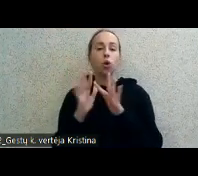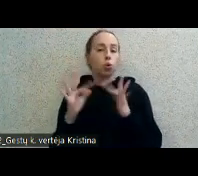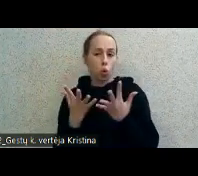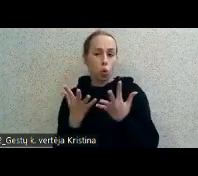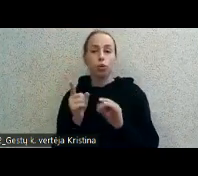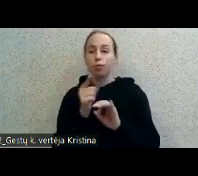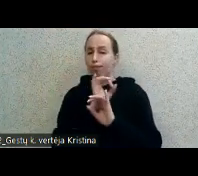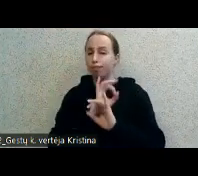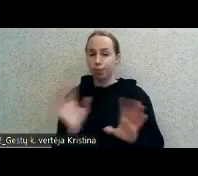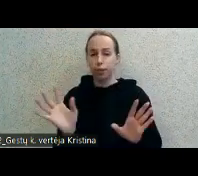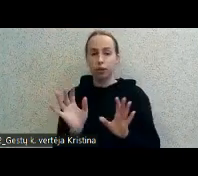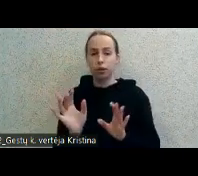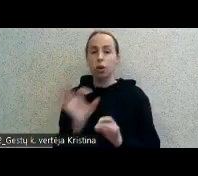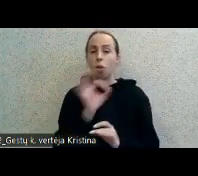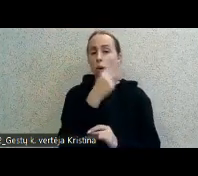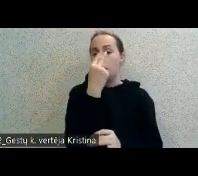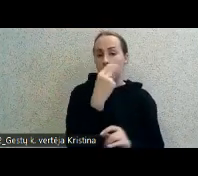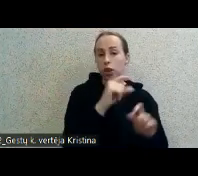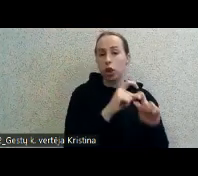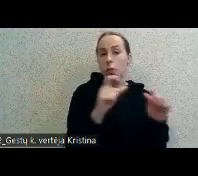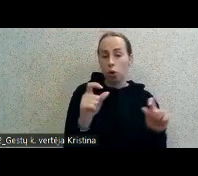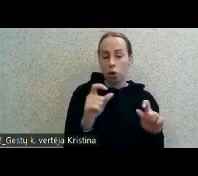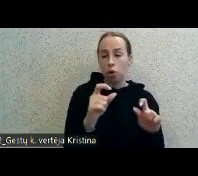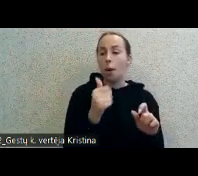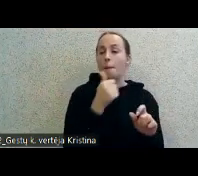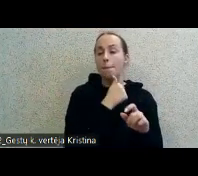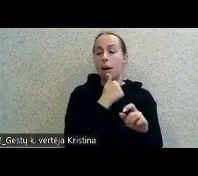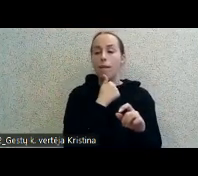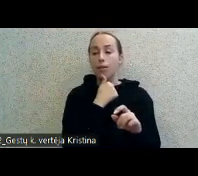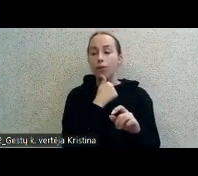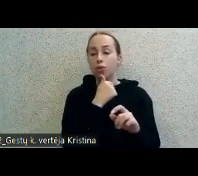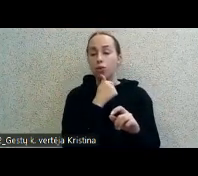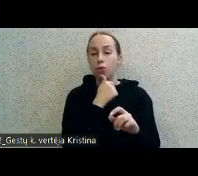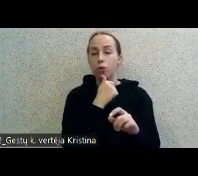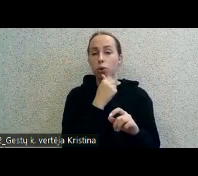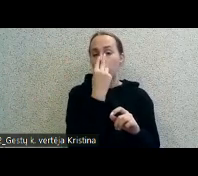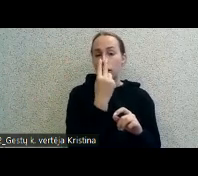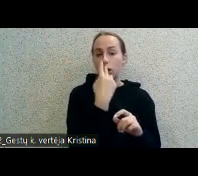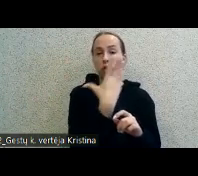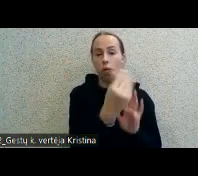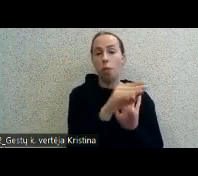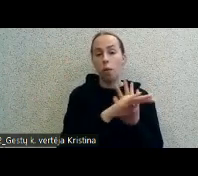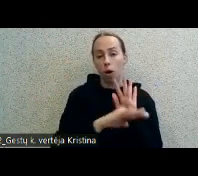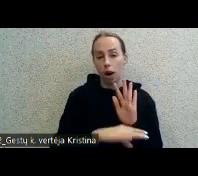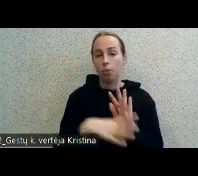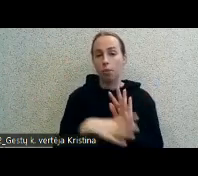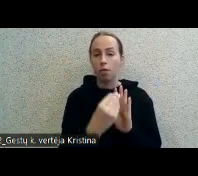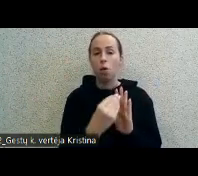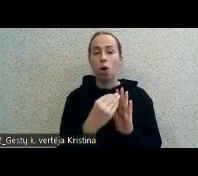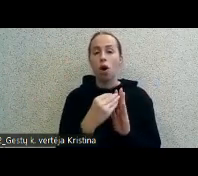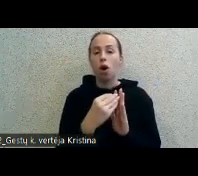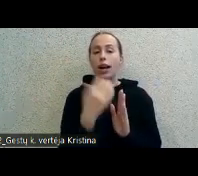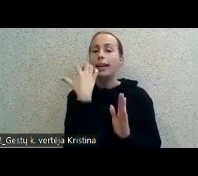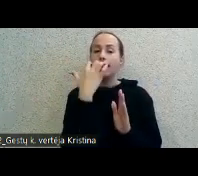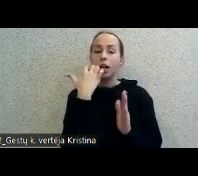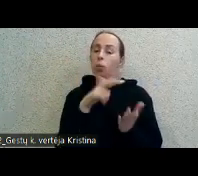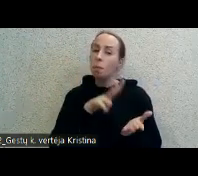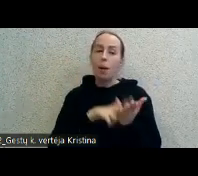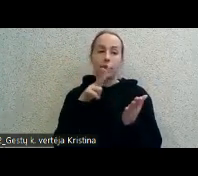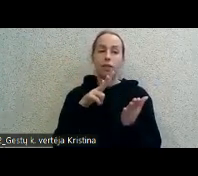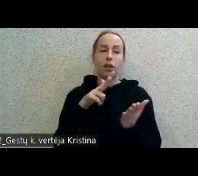pradinių mokyklų. Taigi, jeigu imsime pradinę programą, taip nėra nustatytų tekstų, kuriuos jie privalo perskaityti.